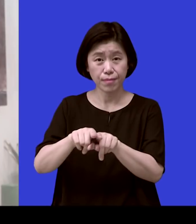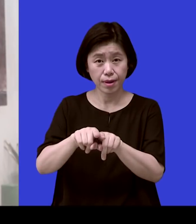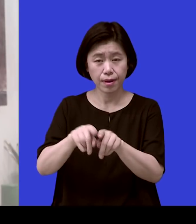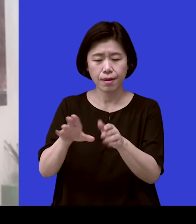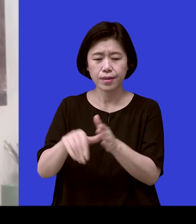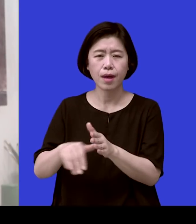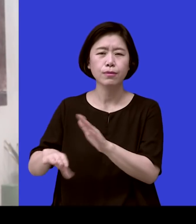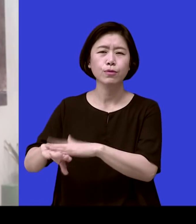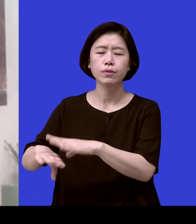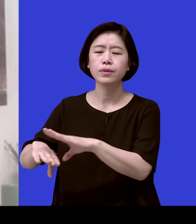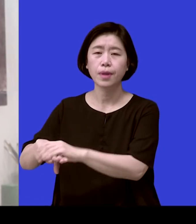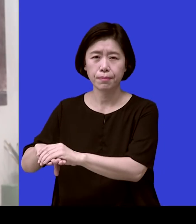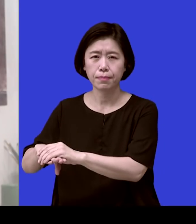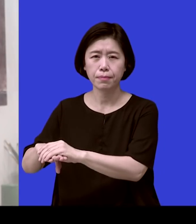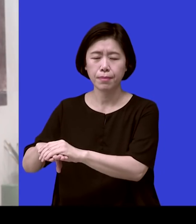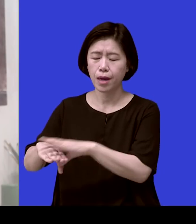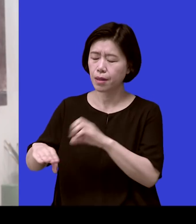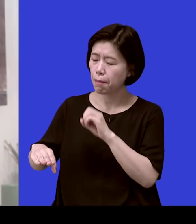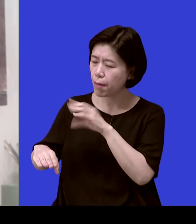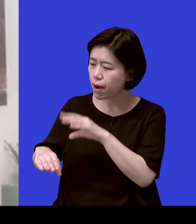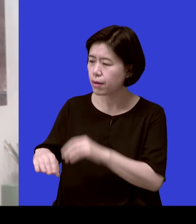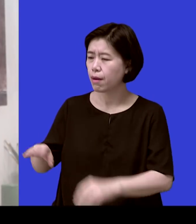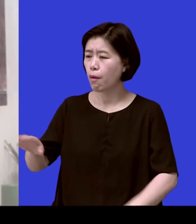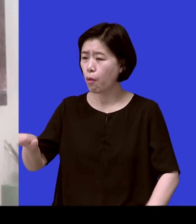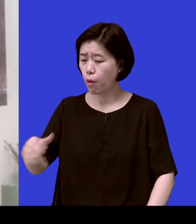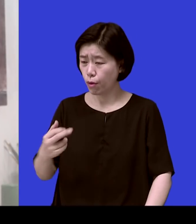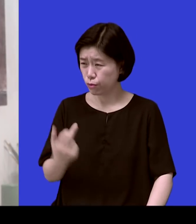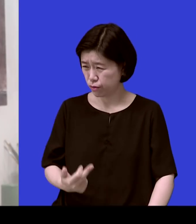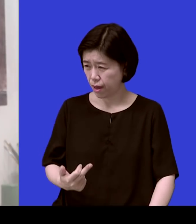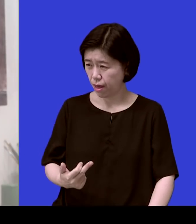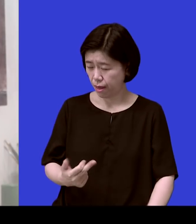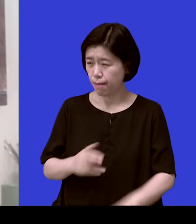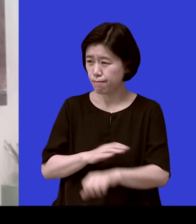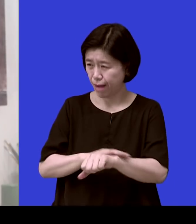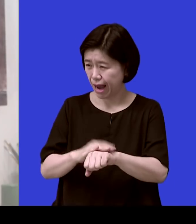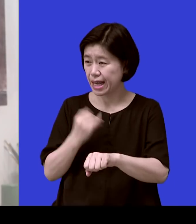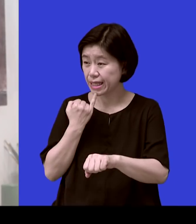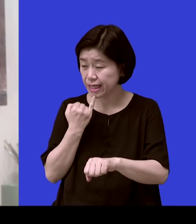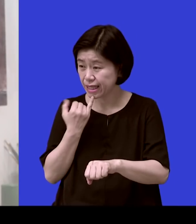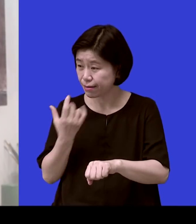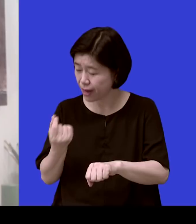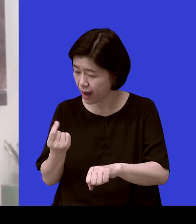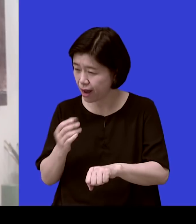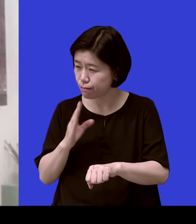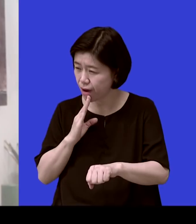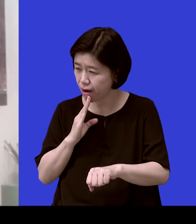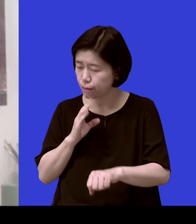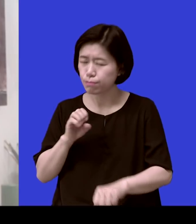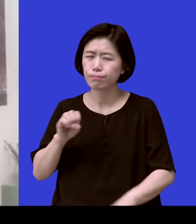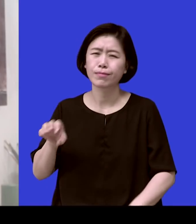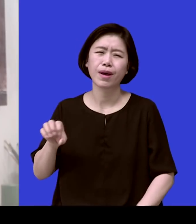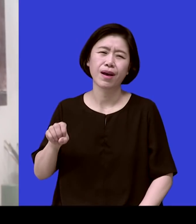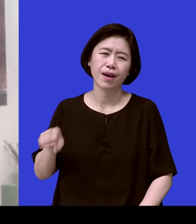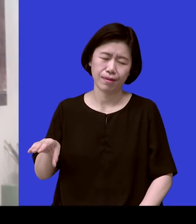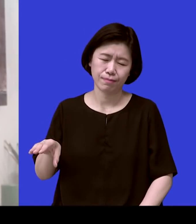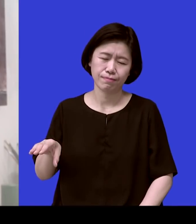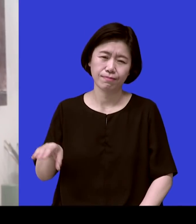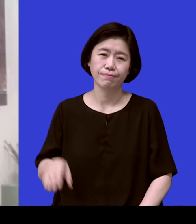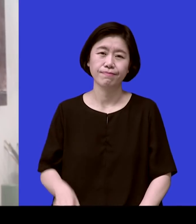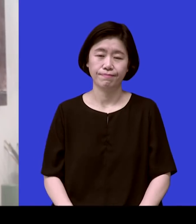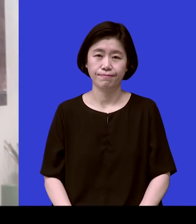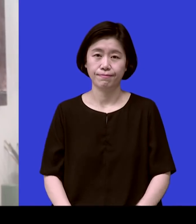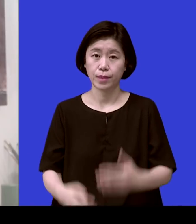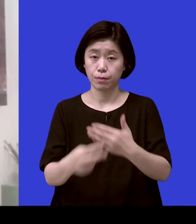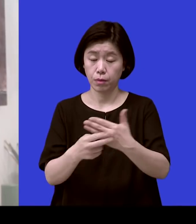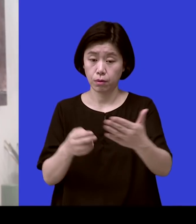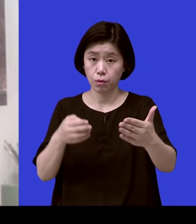잡으면서 예은아, 시은이가 아무 일 없을 거야. 괜찮을 거야. 그러면서 병원에